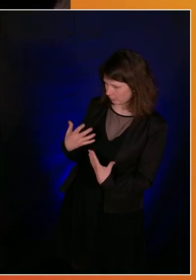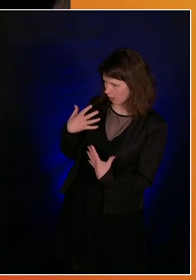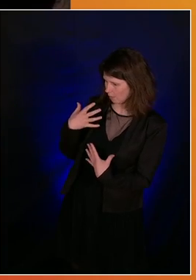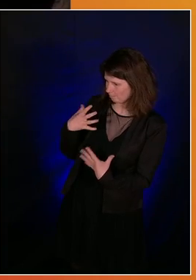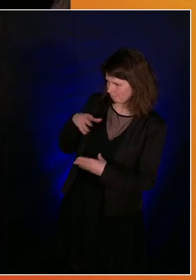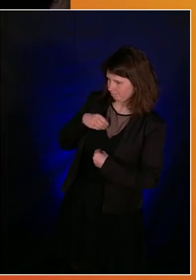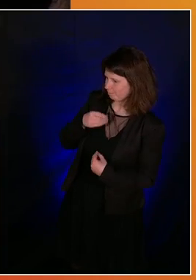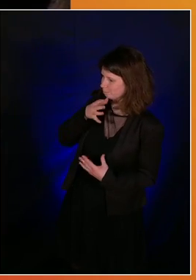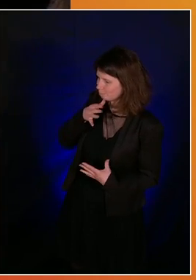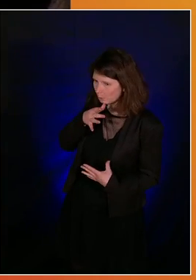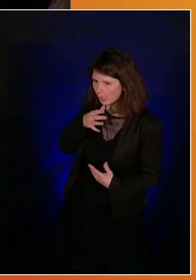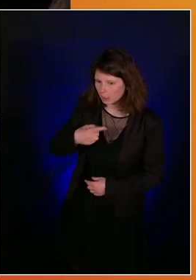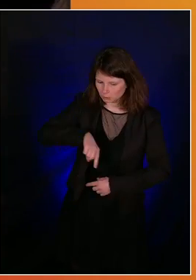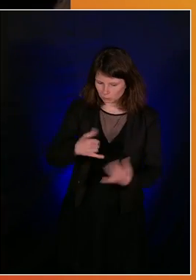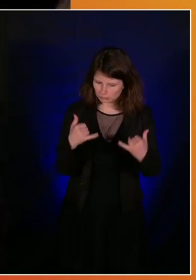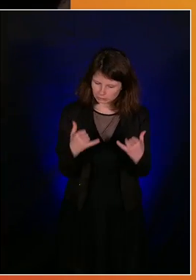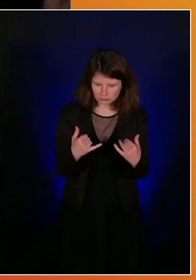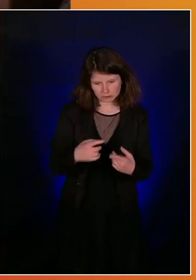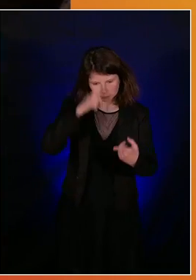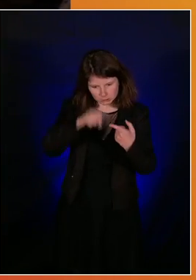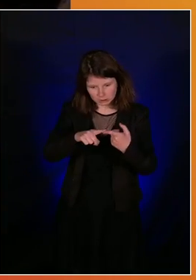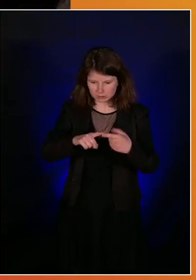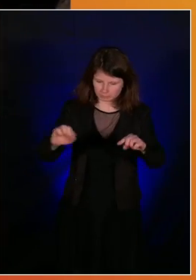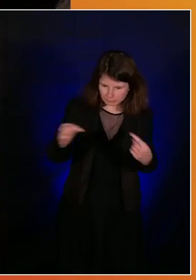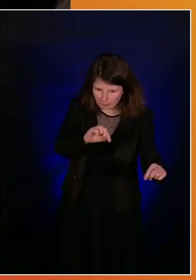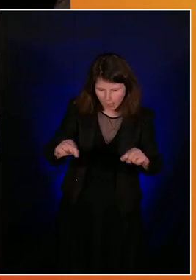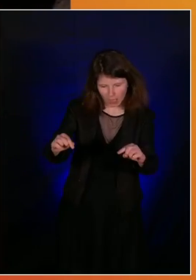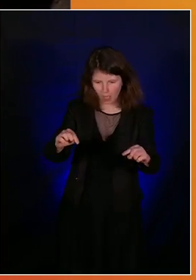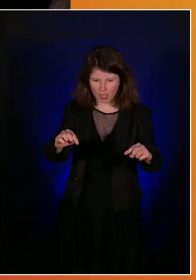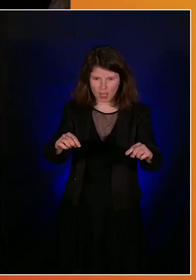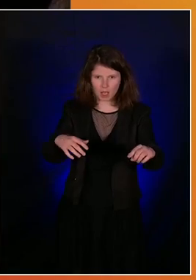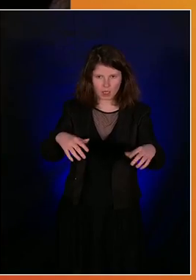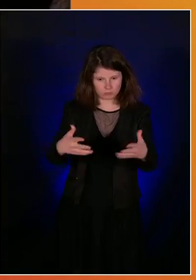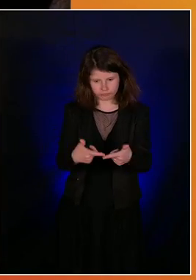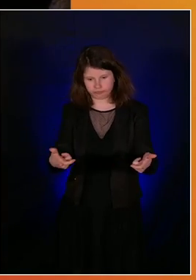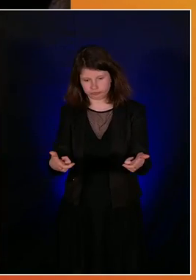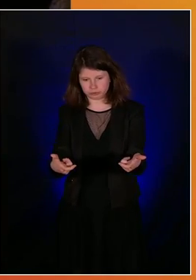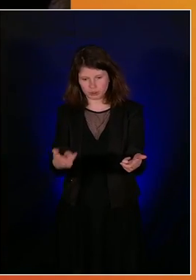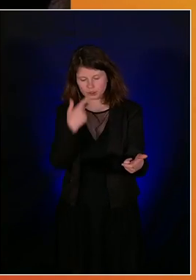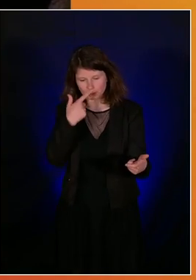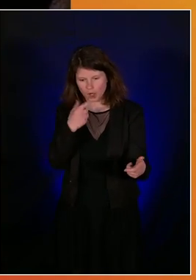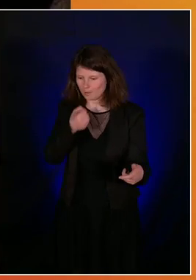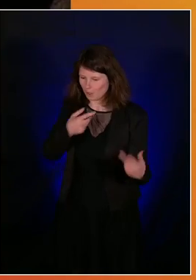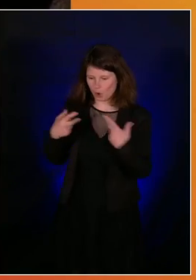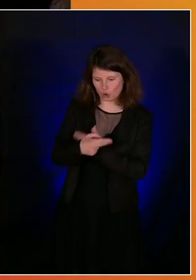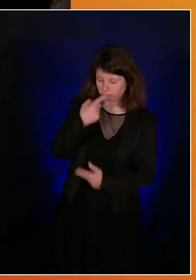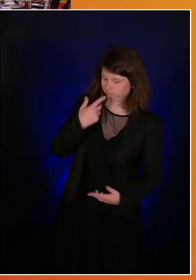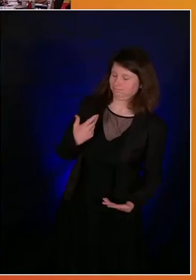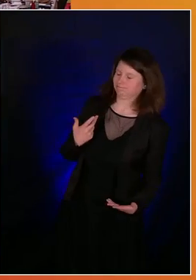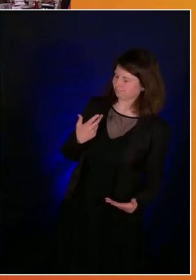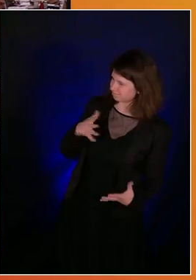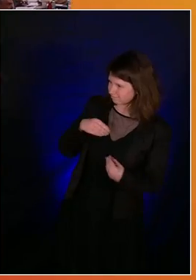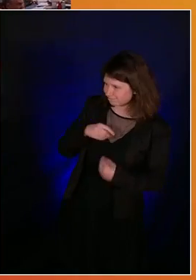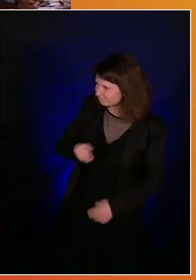l'écoute et la culture du débat je trouve ça inadmissible cette attitude que de couper les micros donc je vais le dire très tranquillement